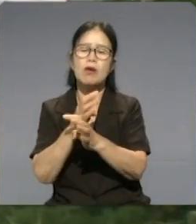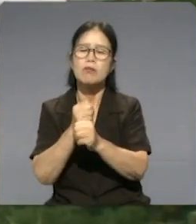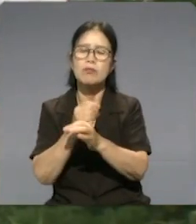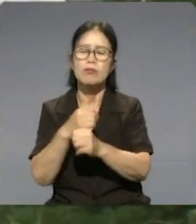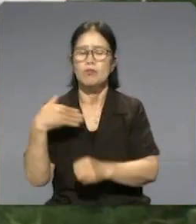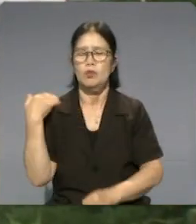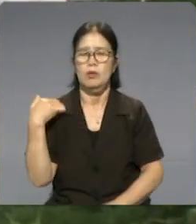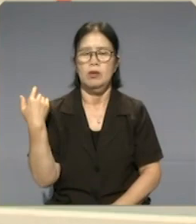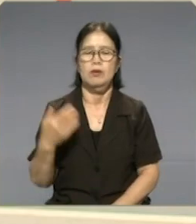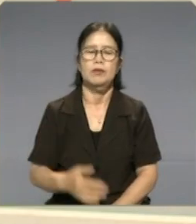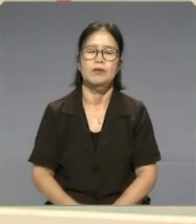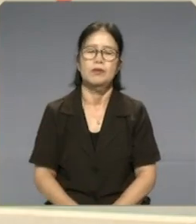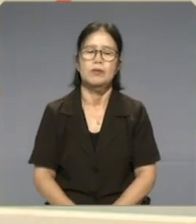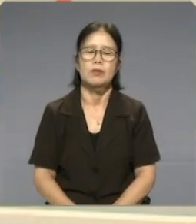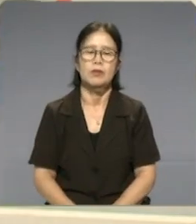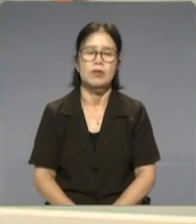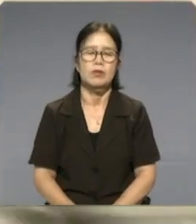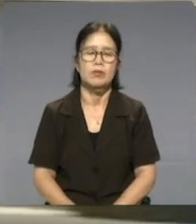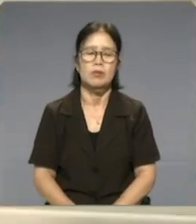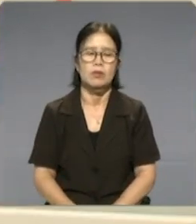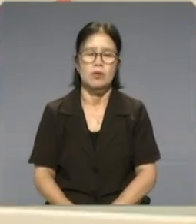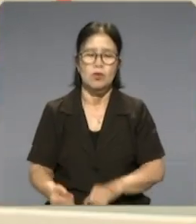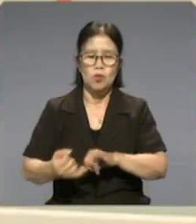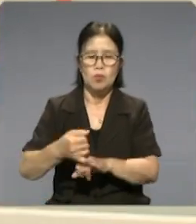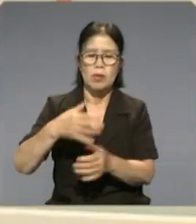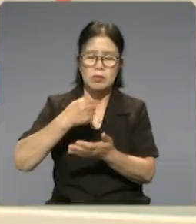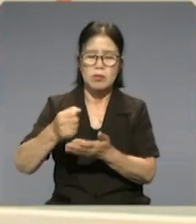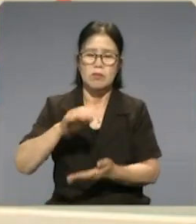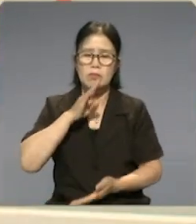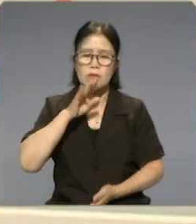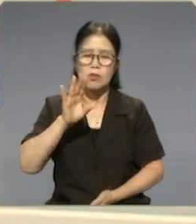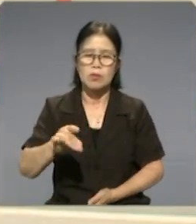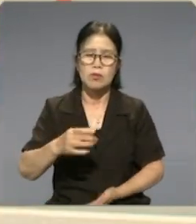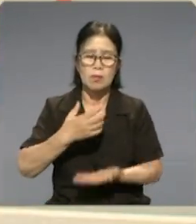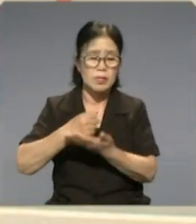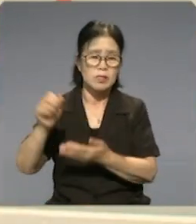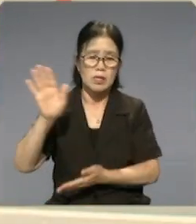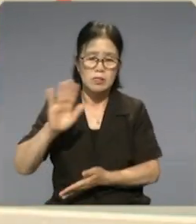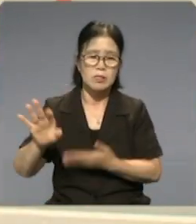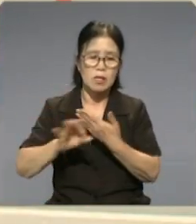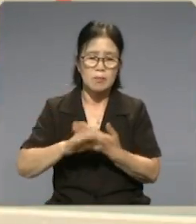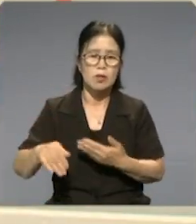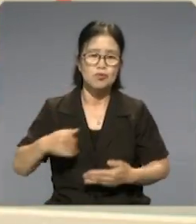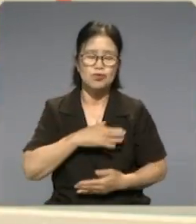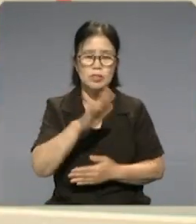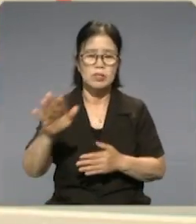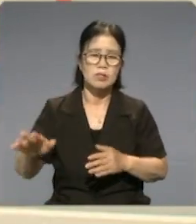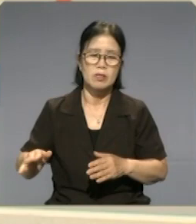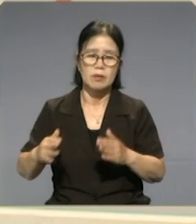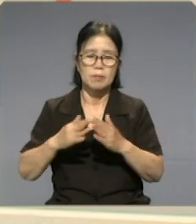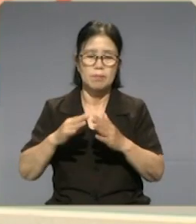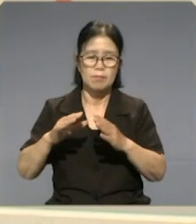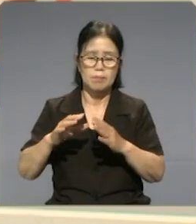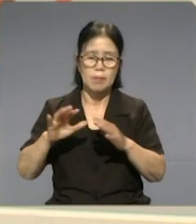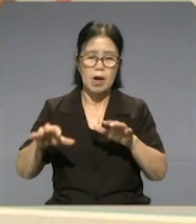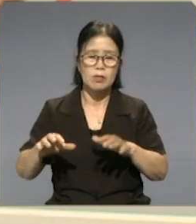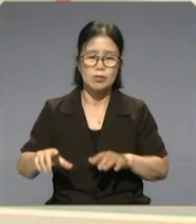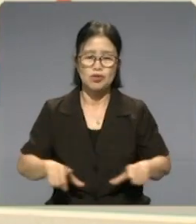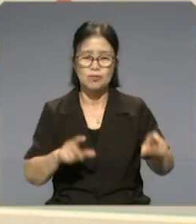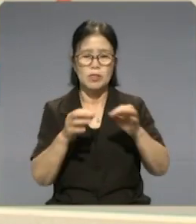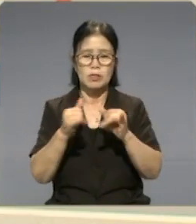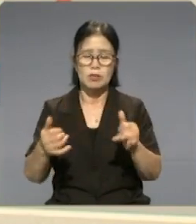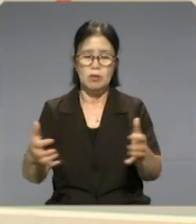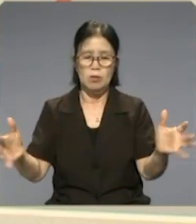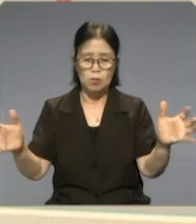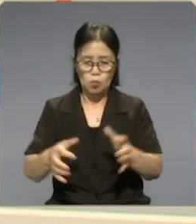없습니다. 그것도 꼭 받아들여야 맞는 것 같고요. 그걸 받아들이지 않는다면은 우리는 마을